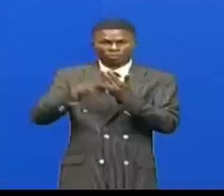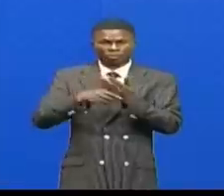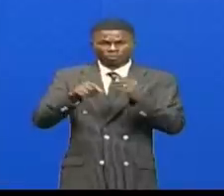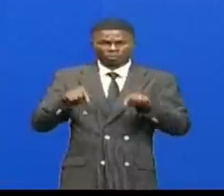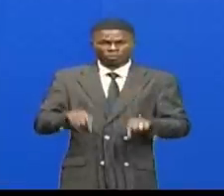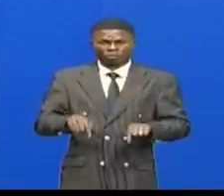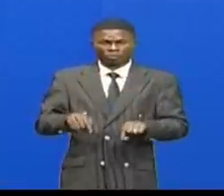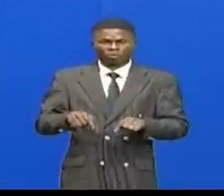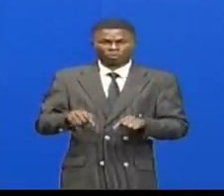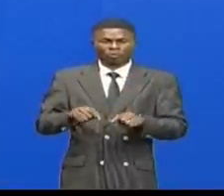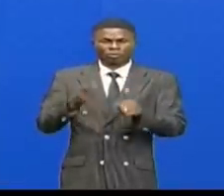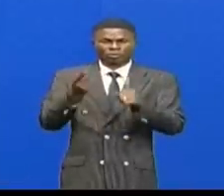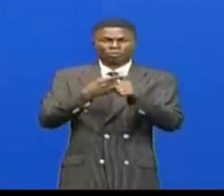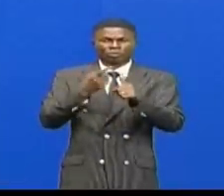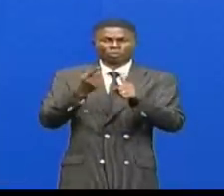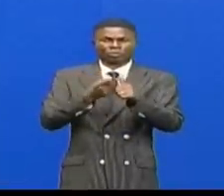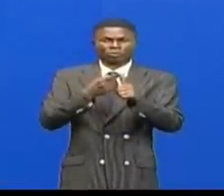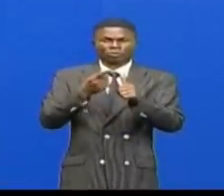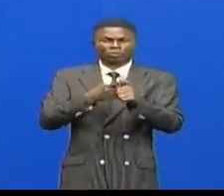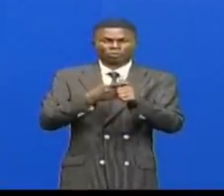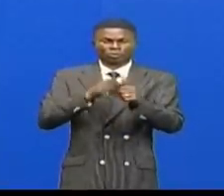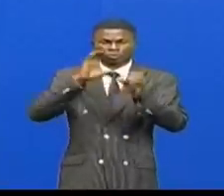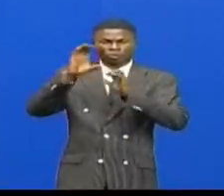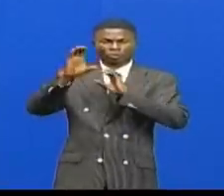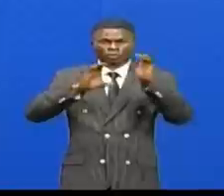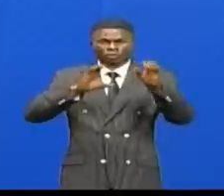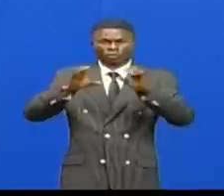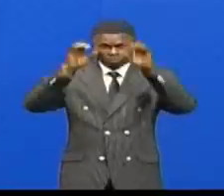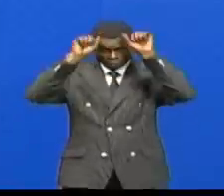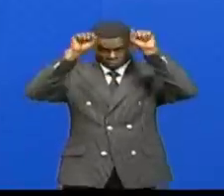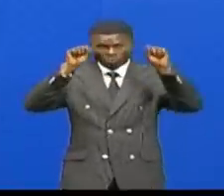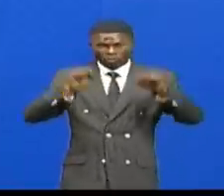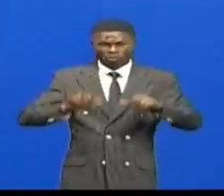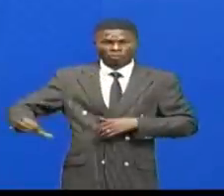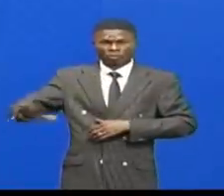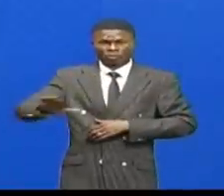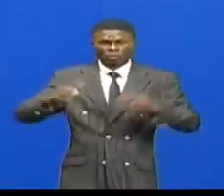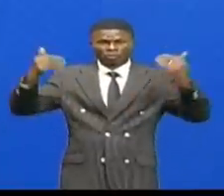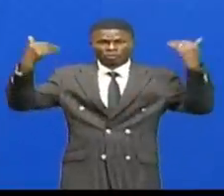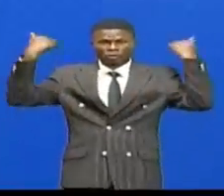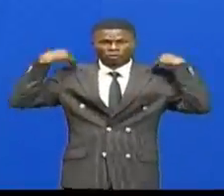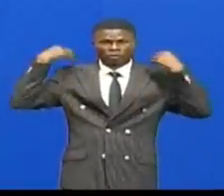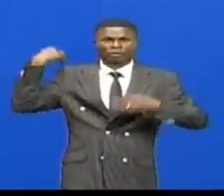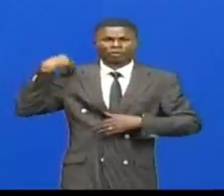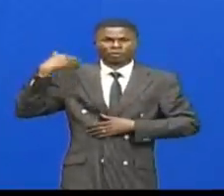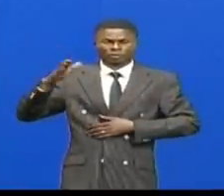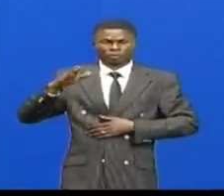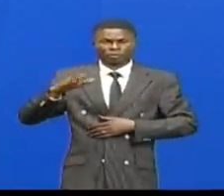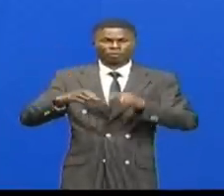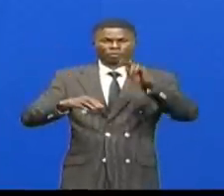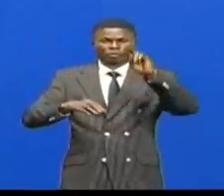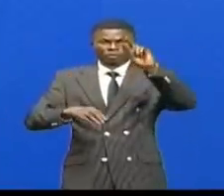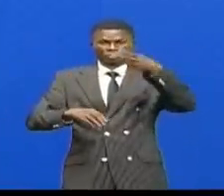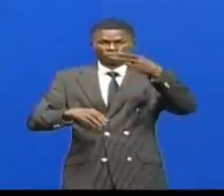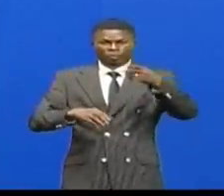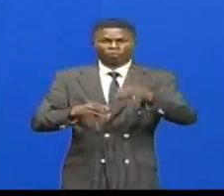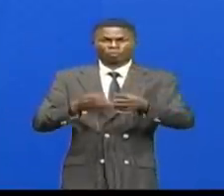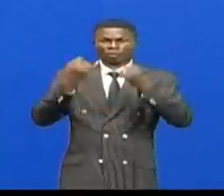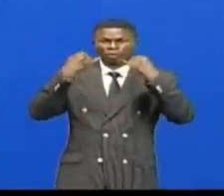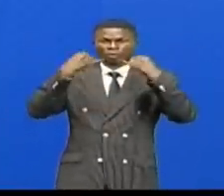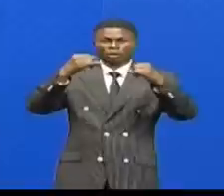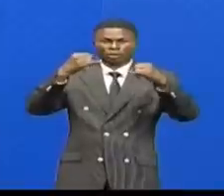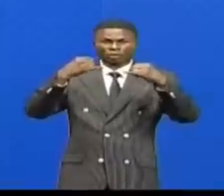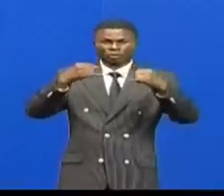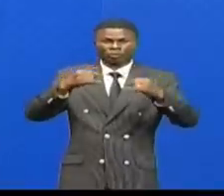jour, à savoir 1. Communication du président de la République, chef de l'État. 2. Point